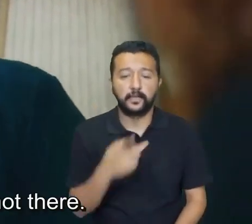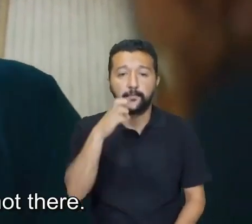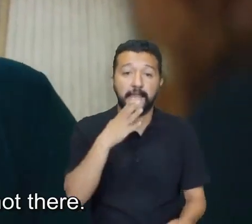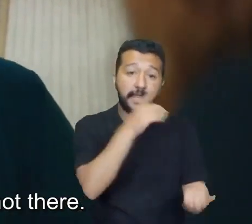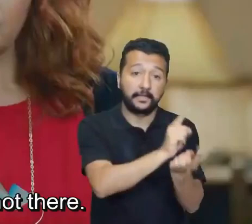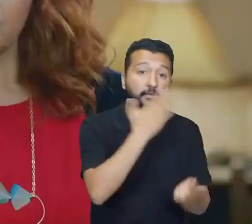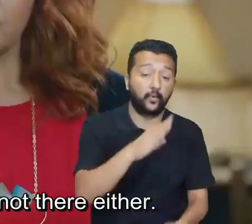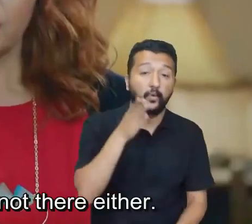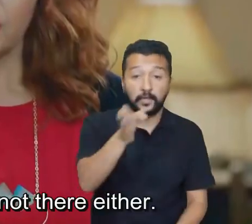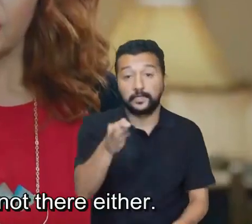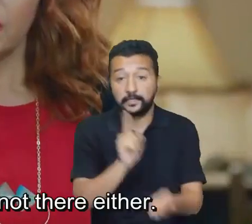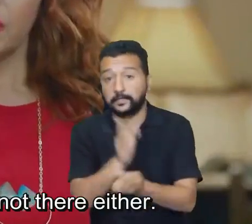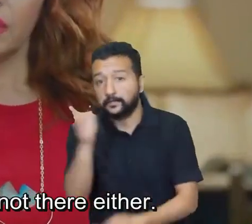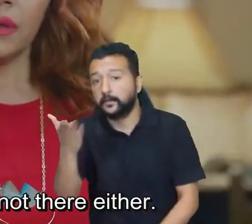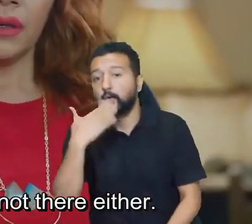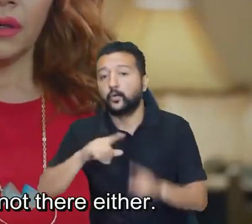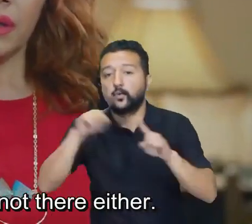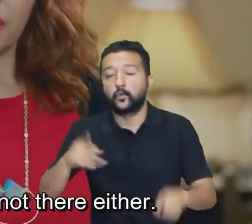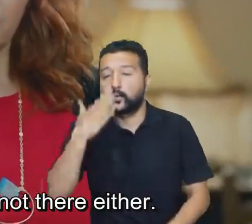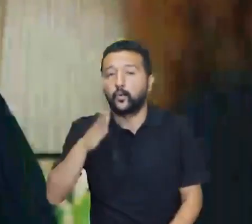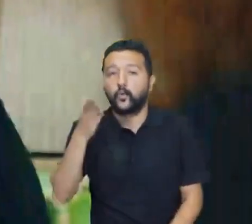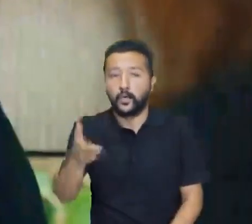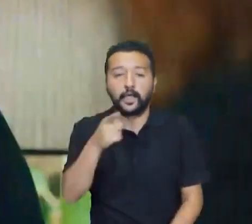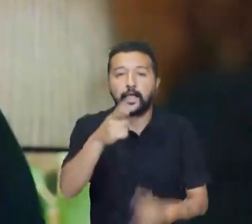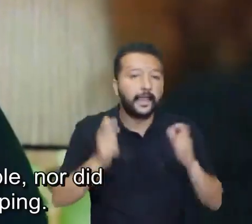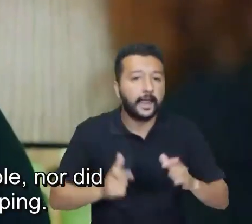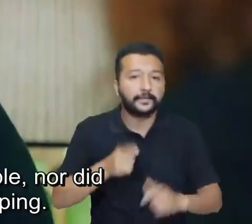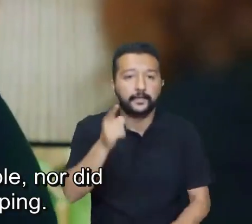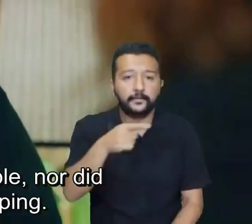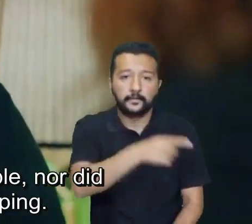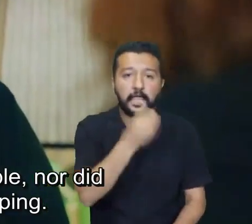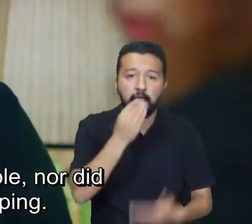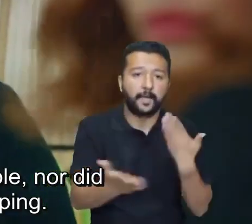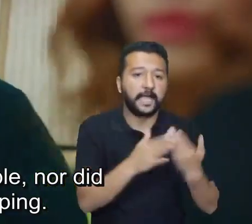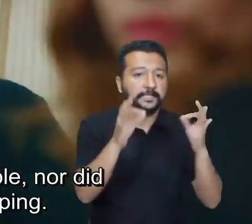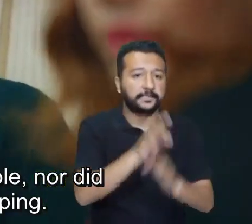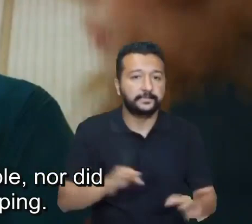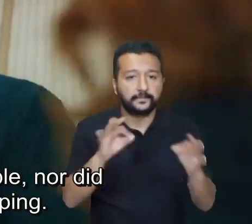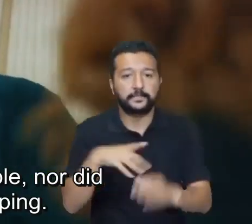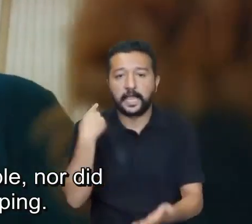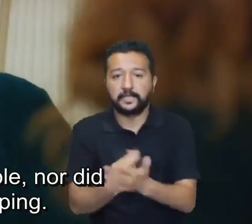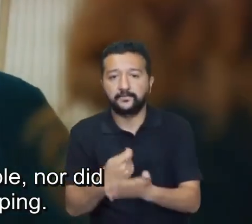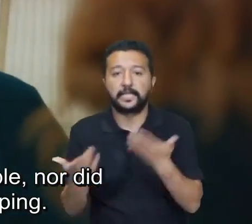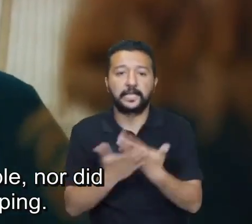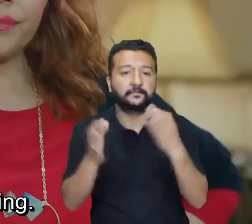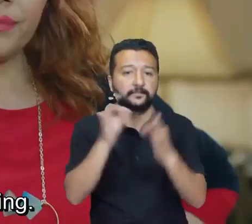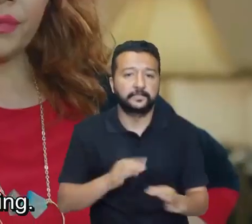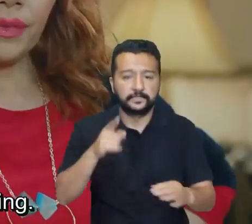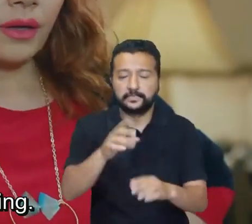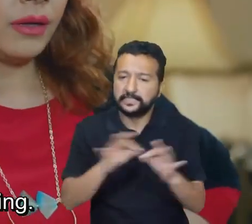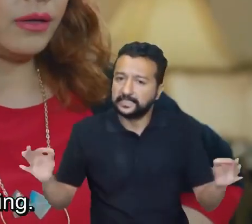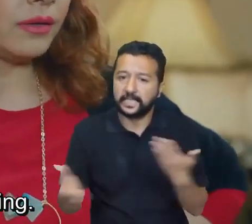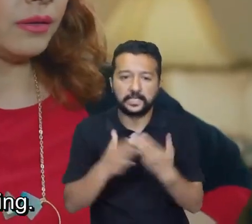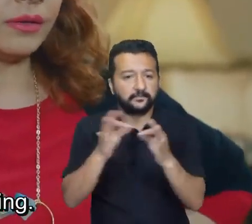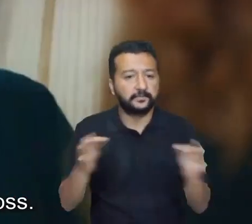Perran'a gittim orada yoksun. Emel'in dükkanına gittim orada da yoksun. Ne sofraya yardım ettin, ne alışverişe yardım ettin. Hiçbir